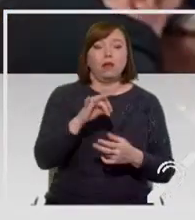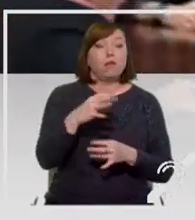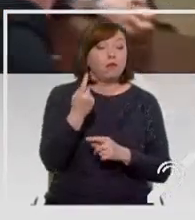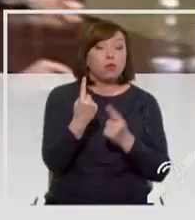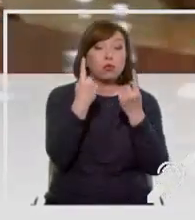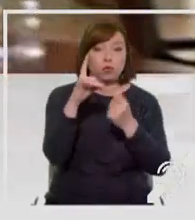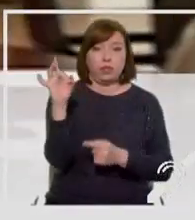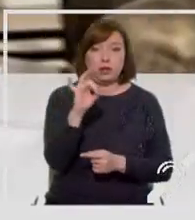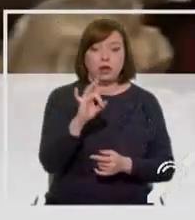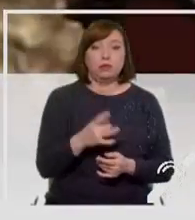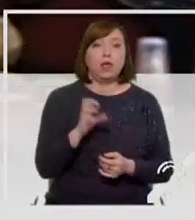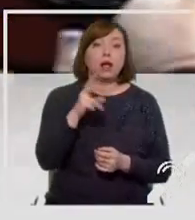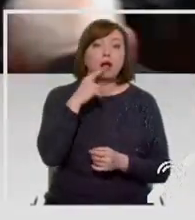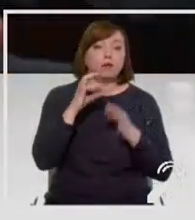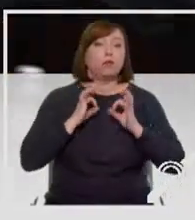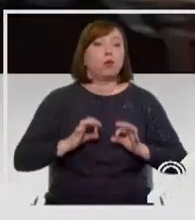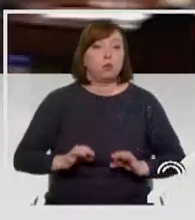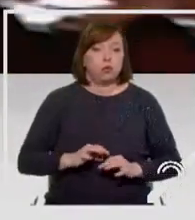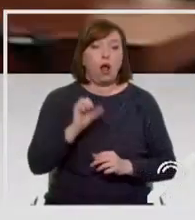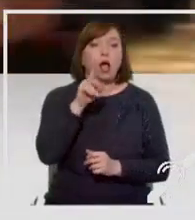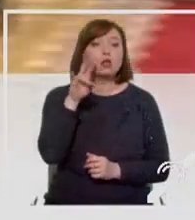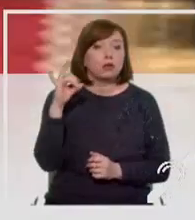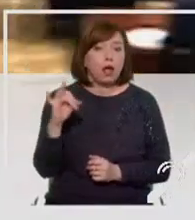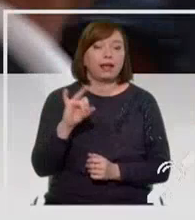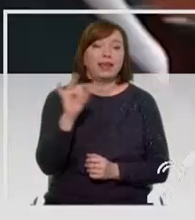proporții deosebite de mari. Potrivit procurorilor,